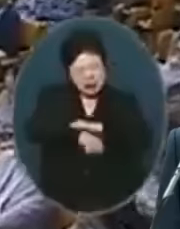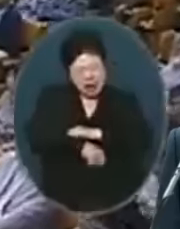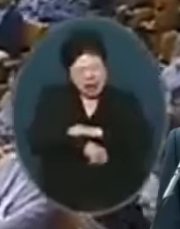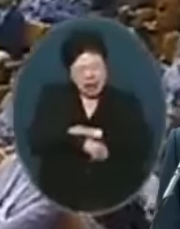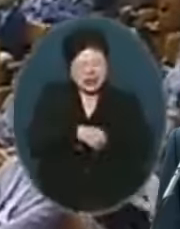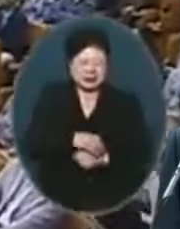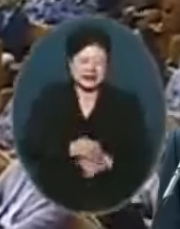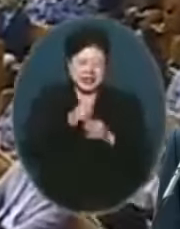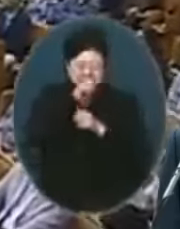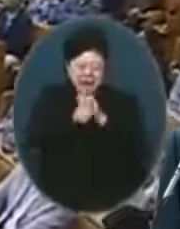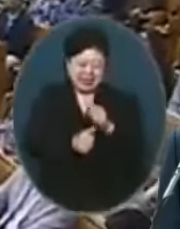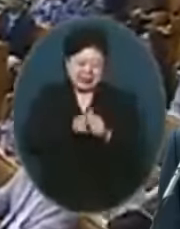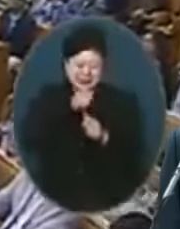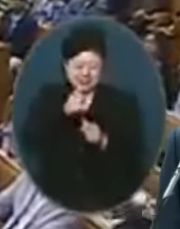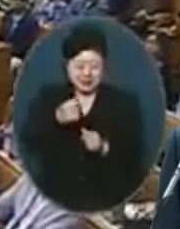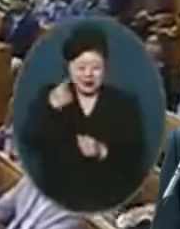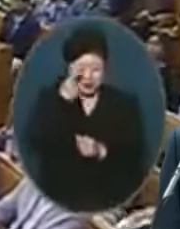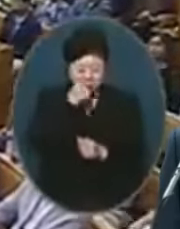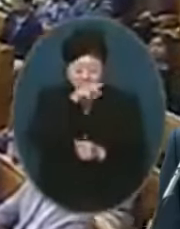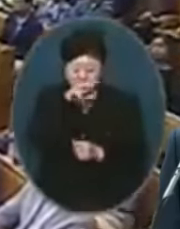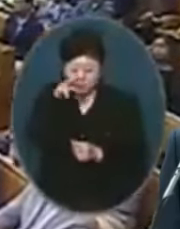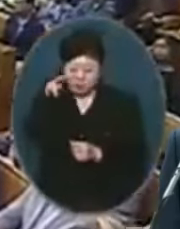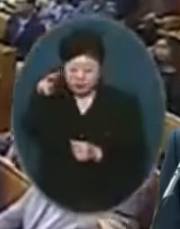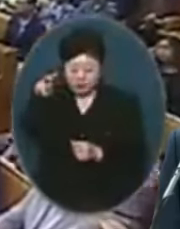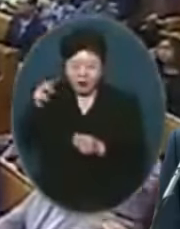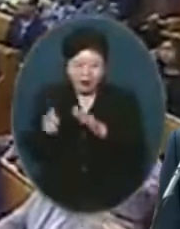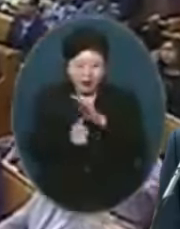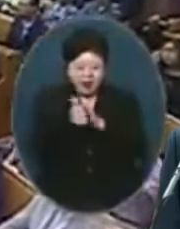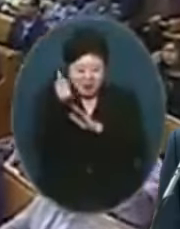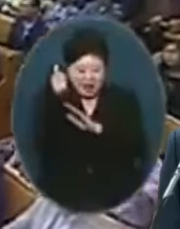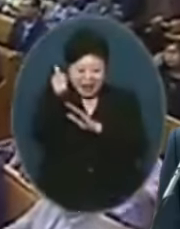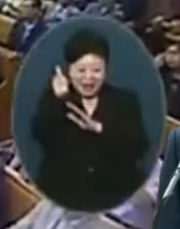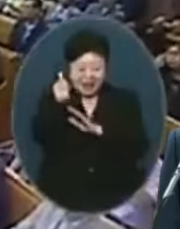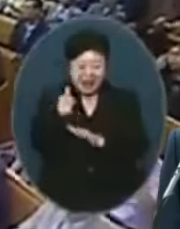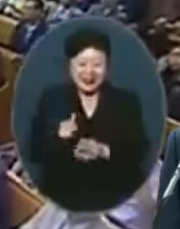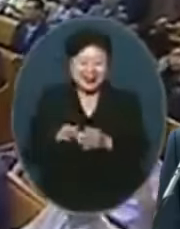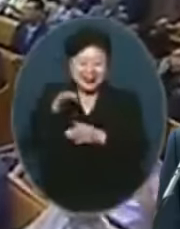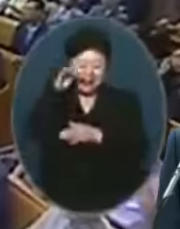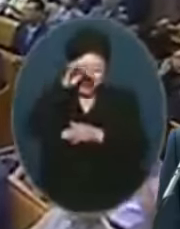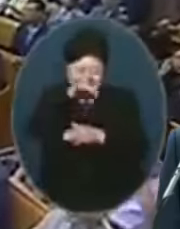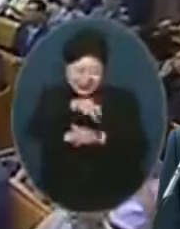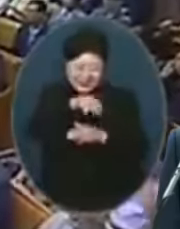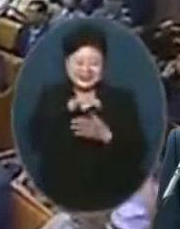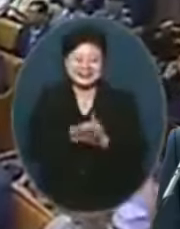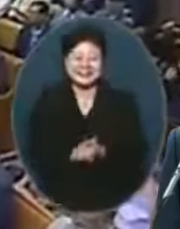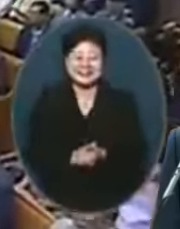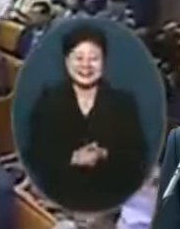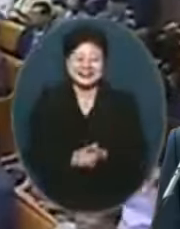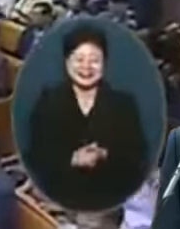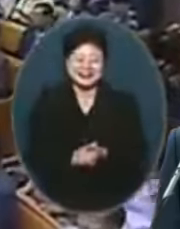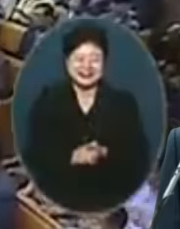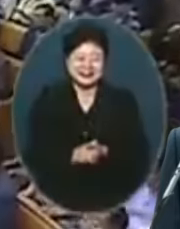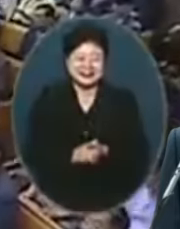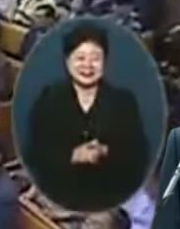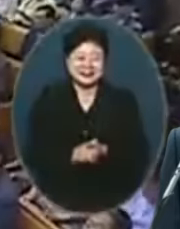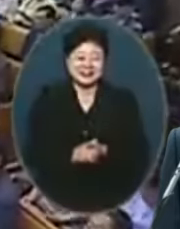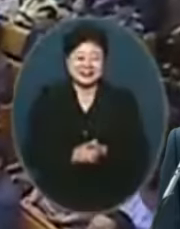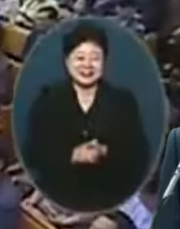것이 하나님의 눈으로 볼 때면 희망이 넘치나는 것입니다.